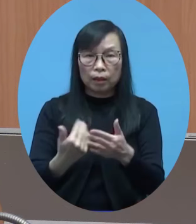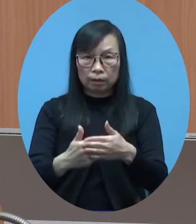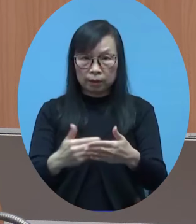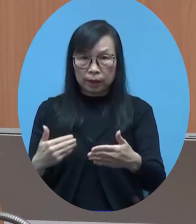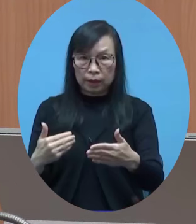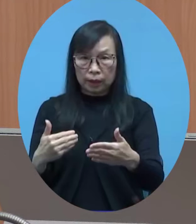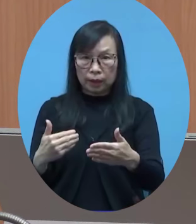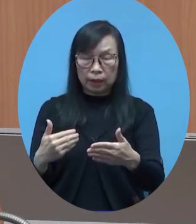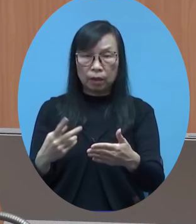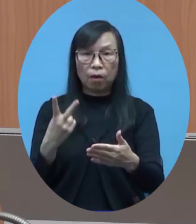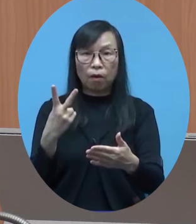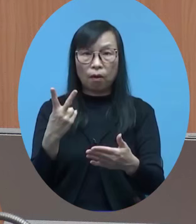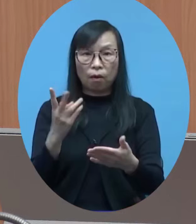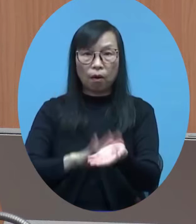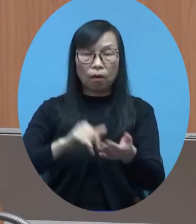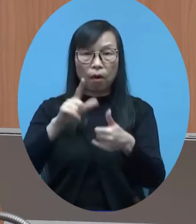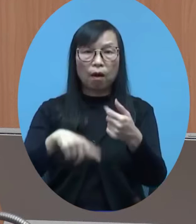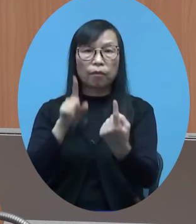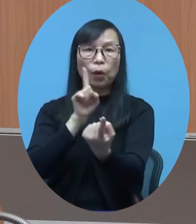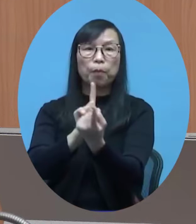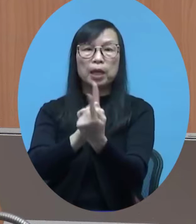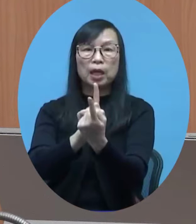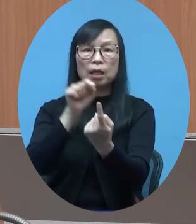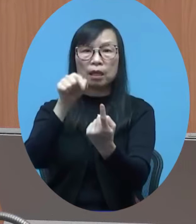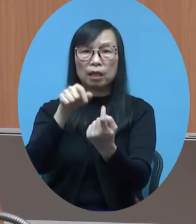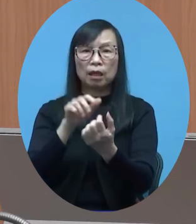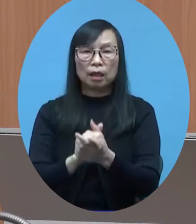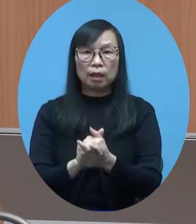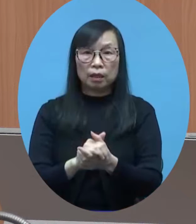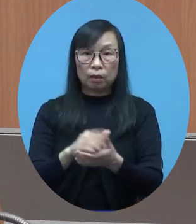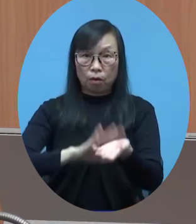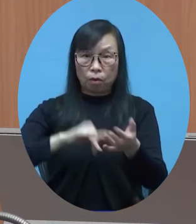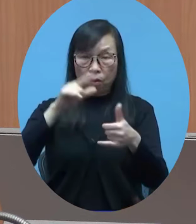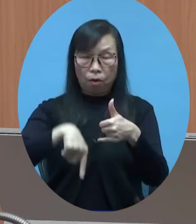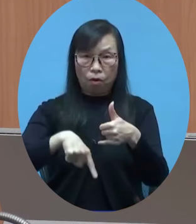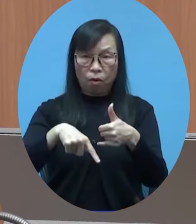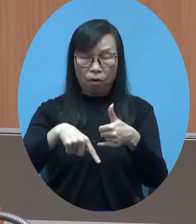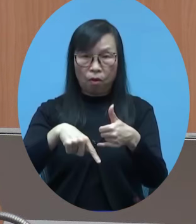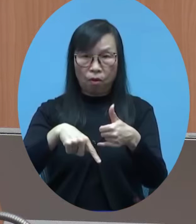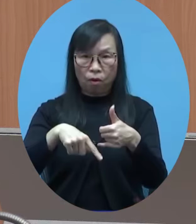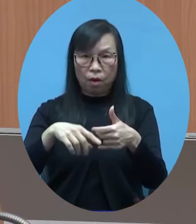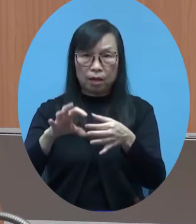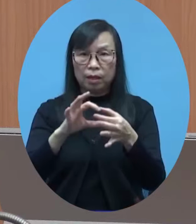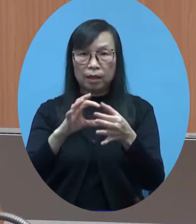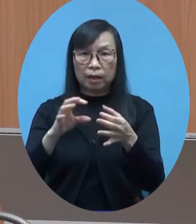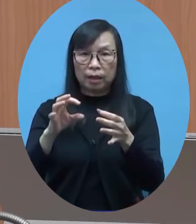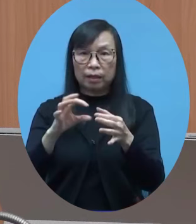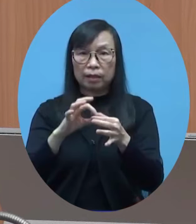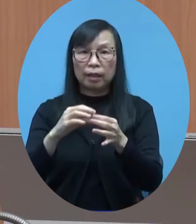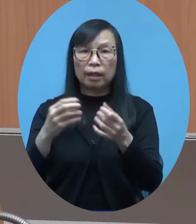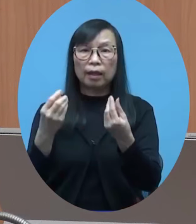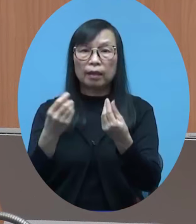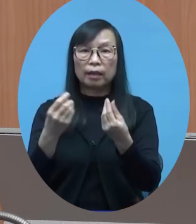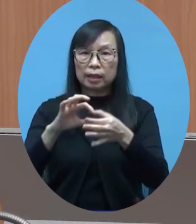嗰兩個個案就應該係打對面啦。咁呢個個案就應該係黐住其中一個個